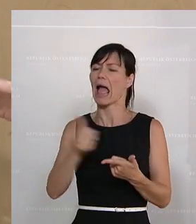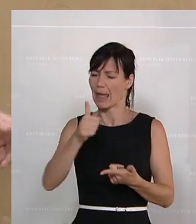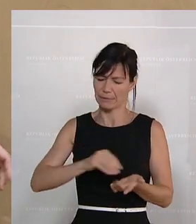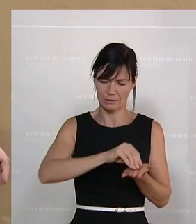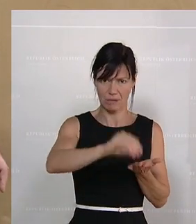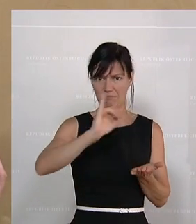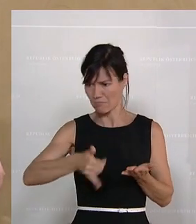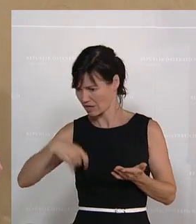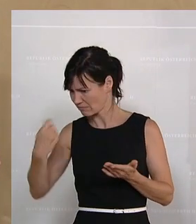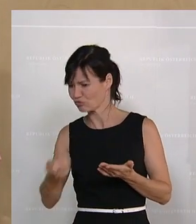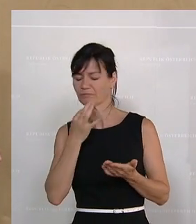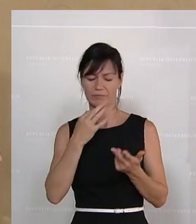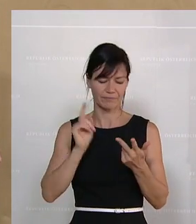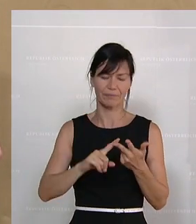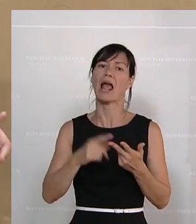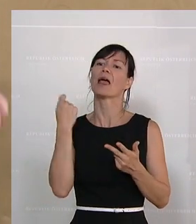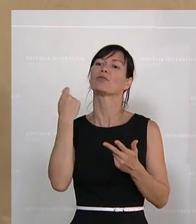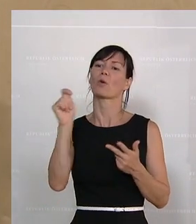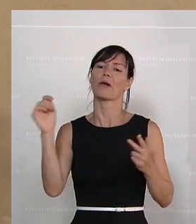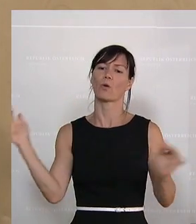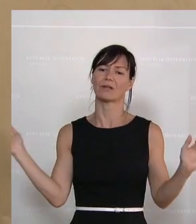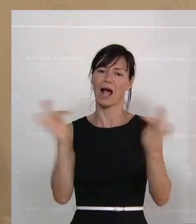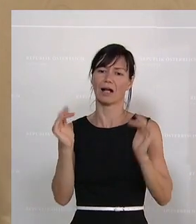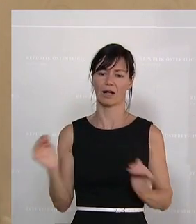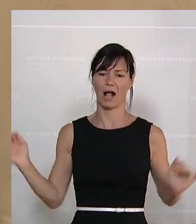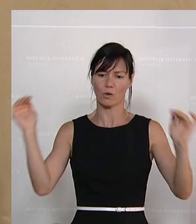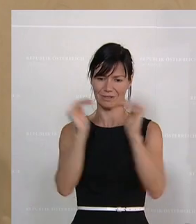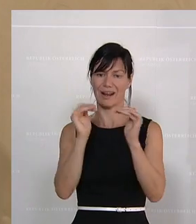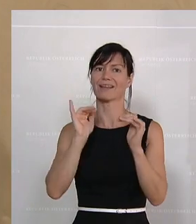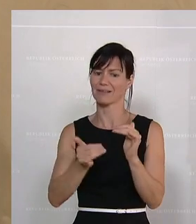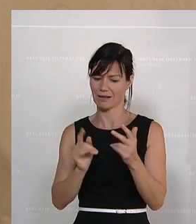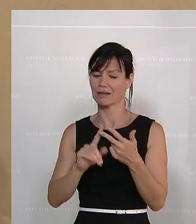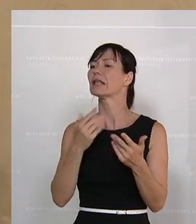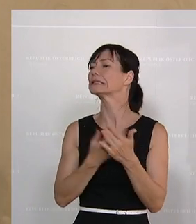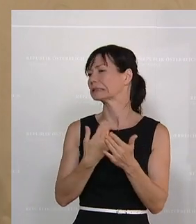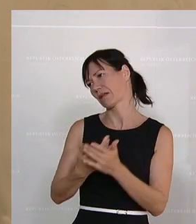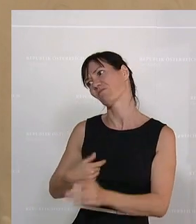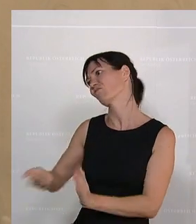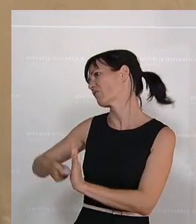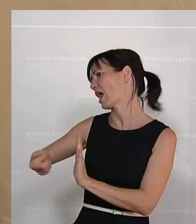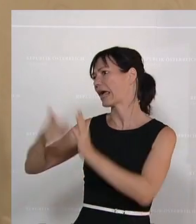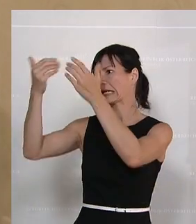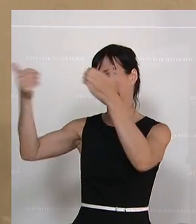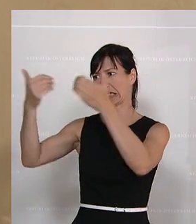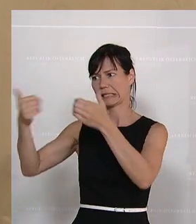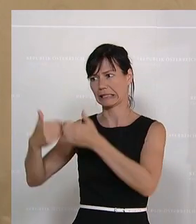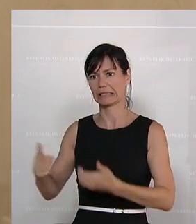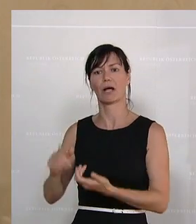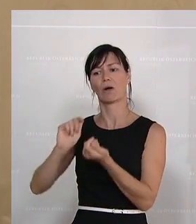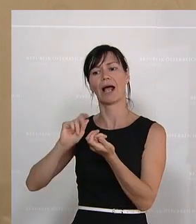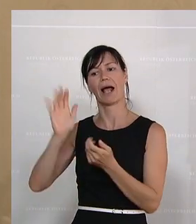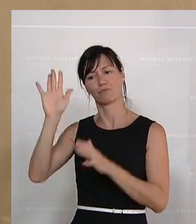richtig dass es teuerungsausgleich geben wird und wir werden auch in dem zusammenhang die getrennten abstimmungen verlangen weil wir überzeugt sind dass man diese dinge umsetzen